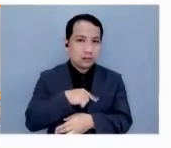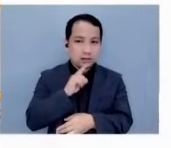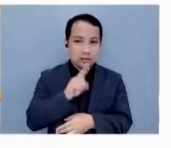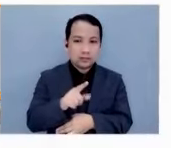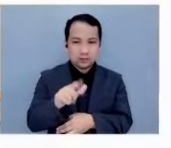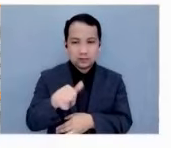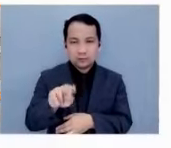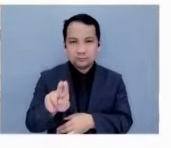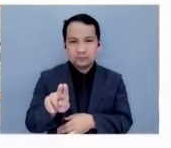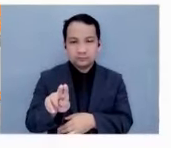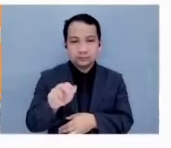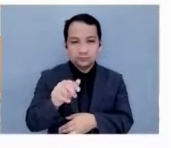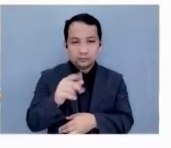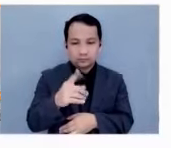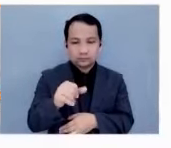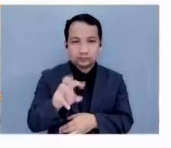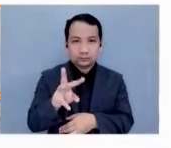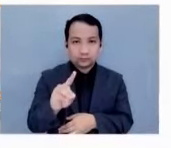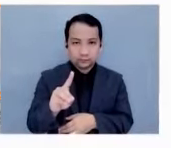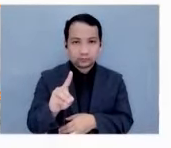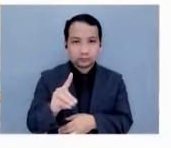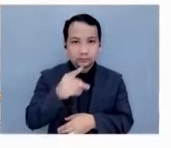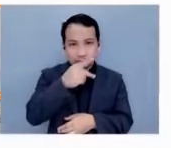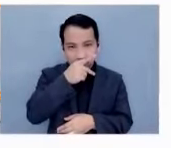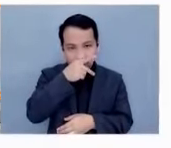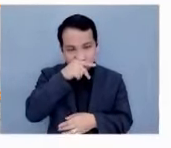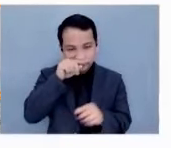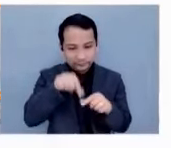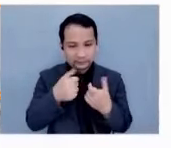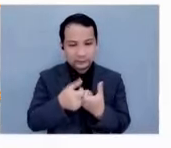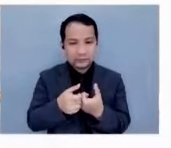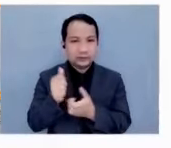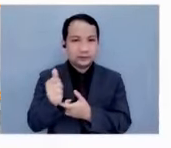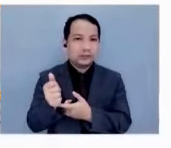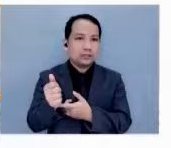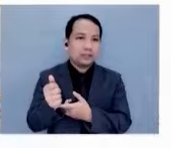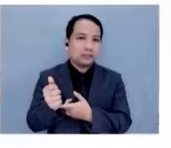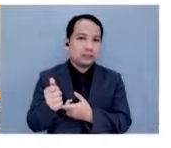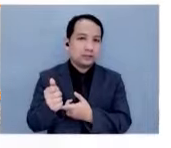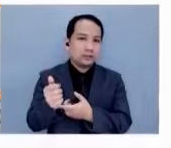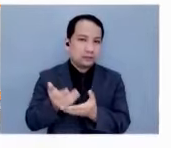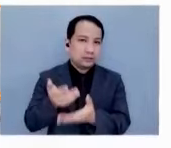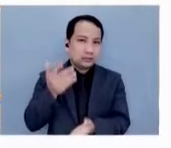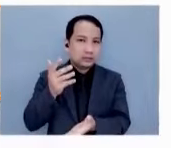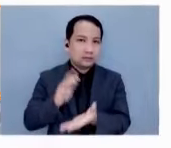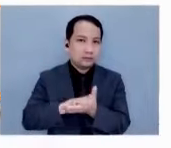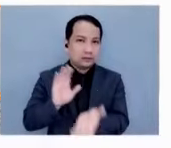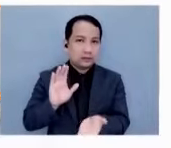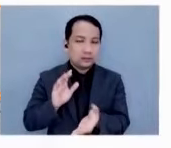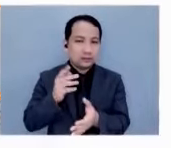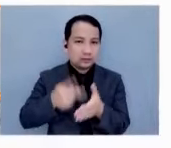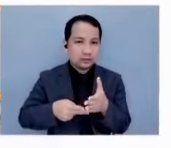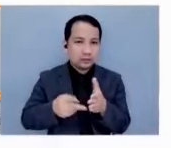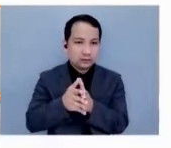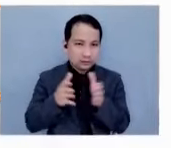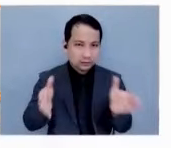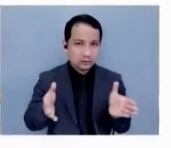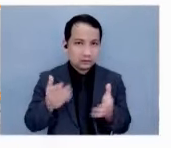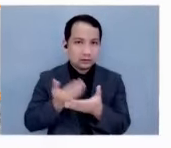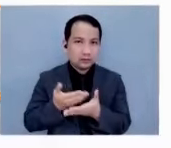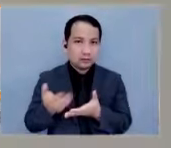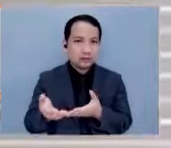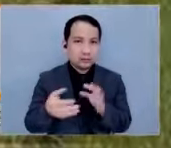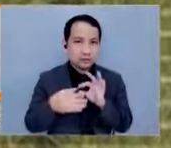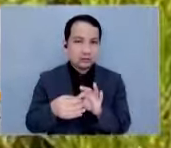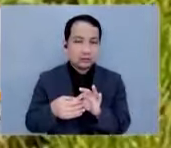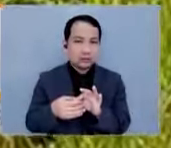or DSWT sa private sector. Yun lang, mas mataas ang presyo. Yung volume na mabibili nila, mas